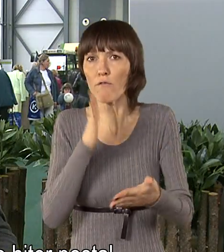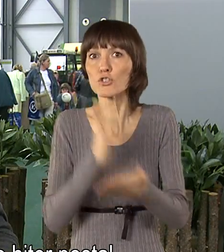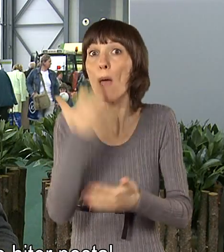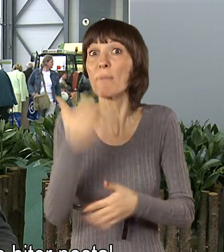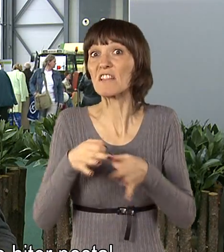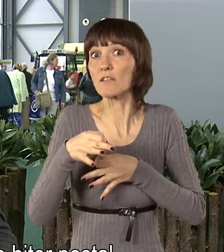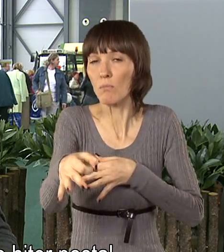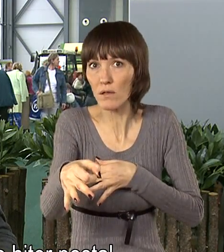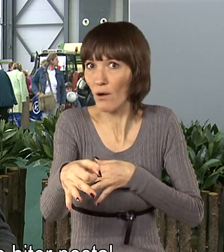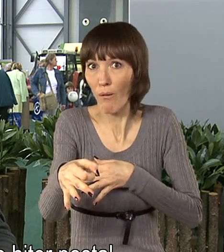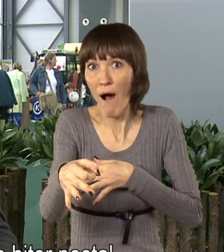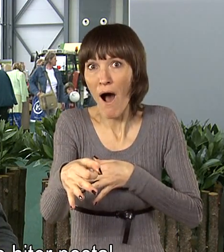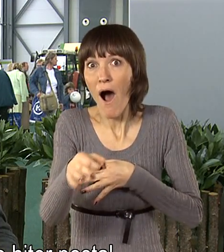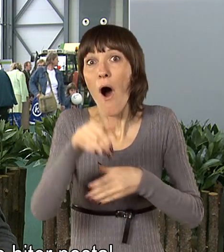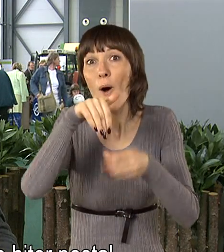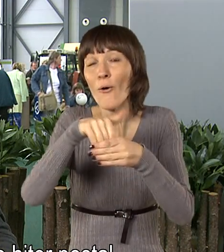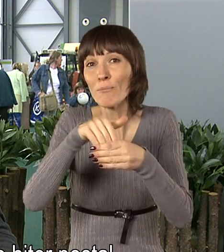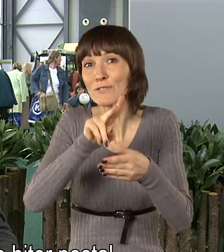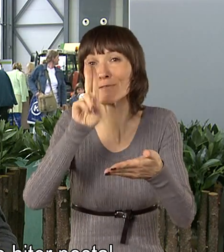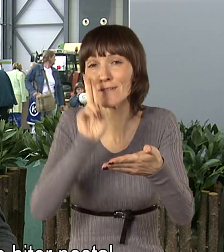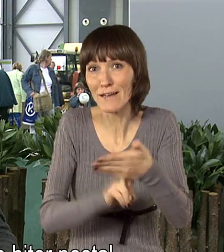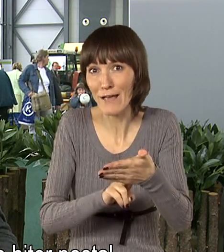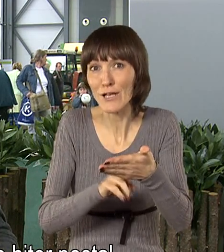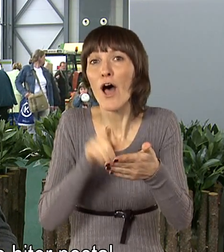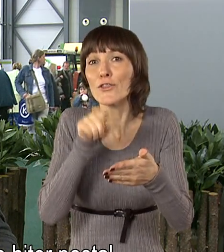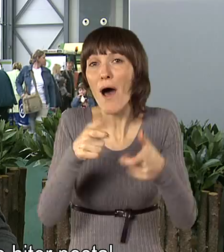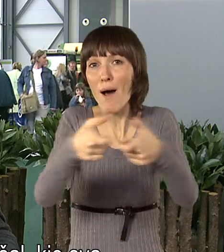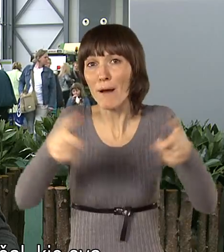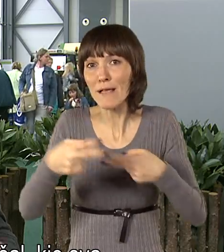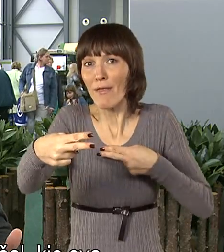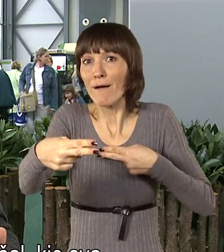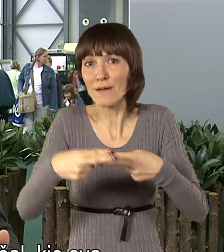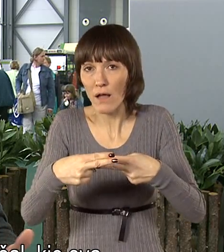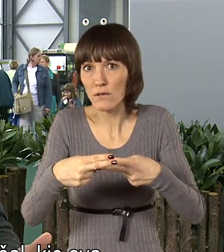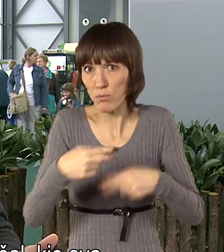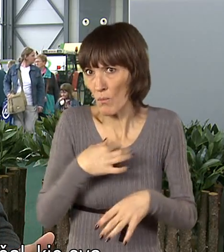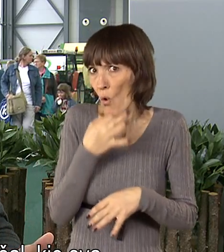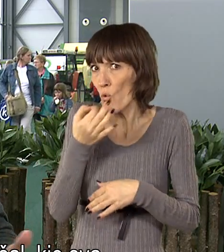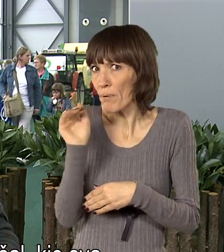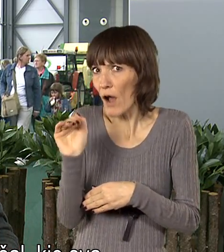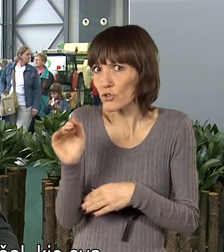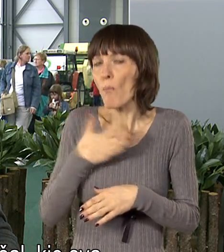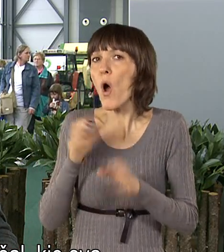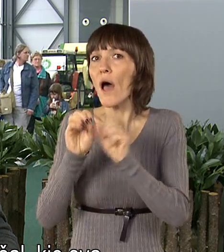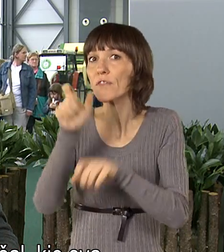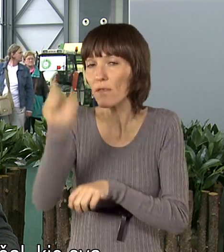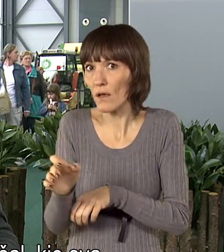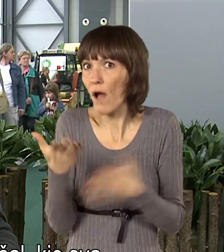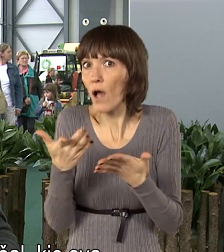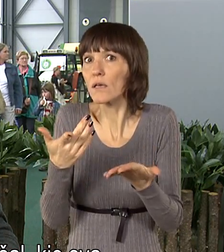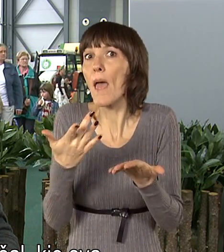ratal, ne, da sem 50 metrov preplaval tako hiter in no, potem sva ugotovila, seveda sem vprašal, sem rekel, pa kje pa sva midva, ne,